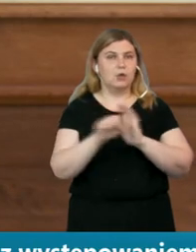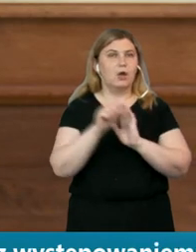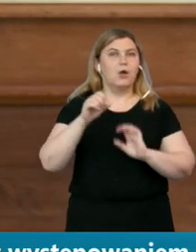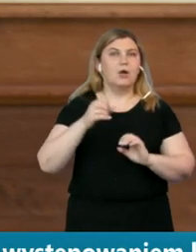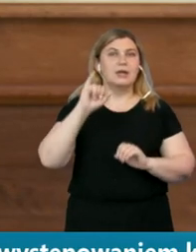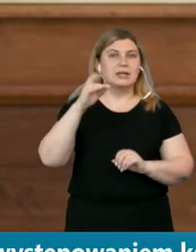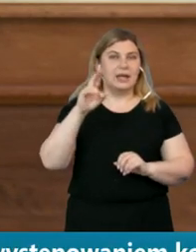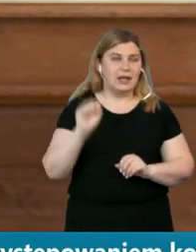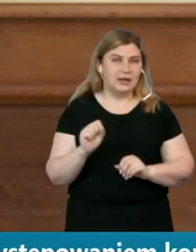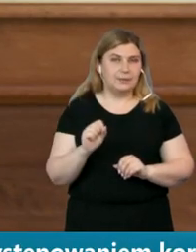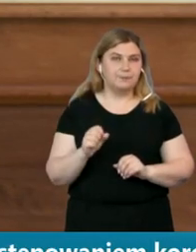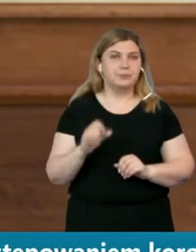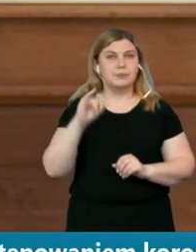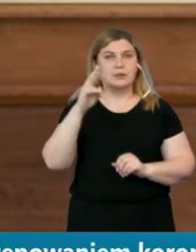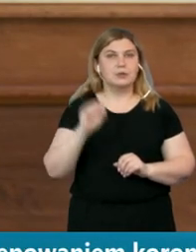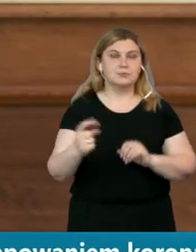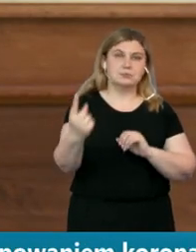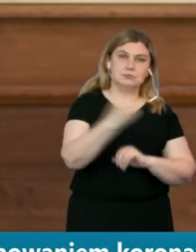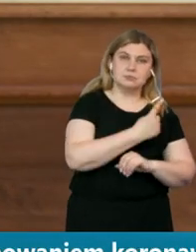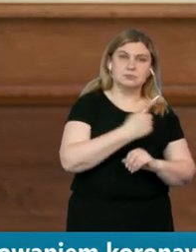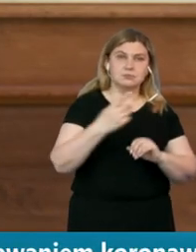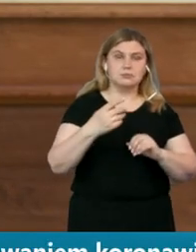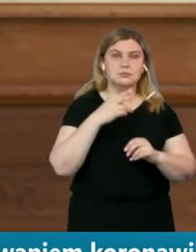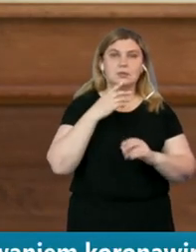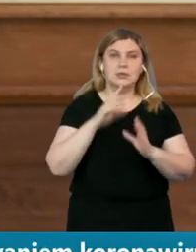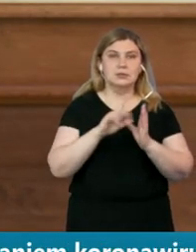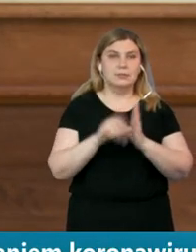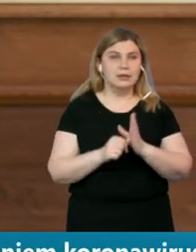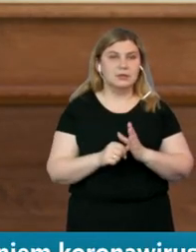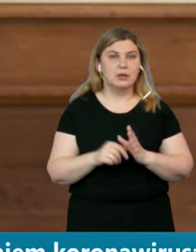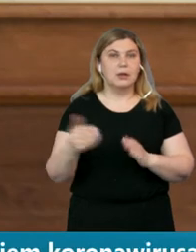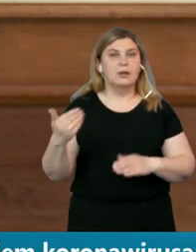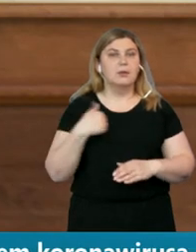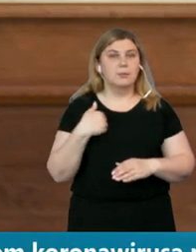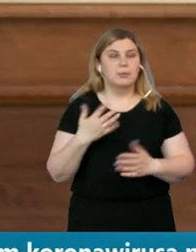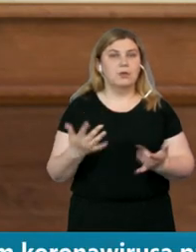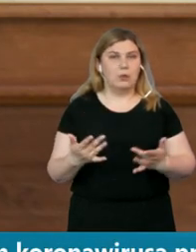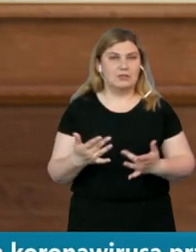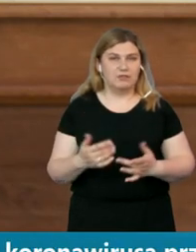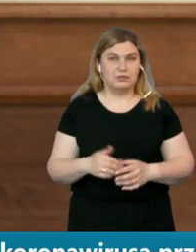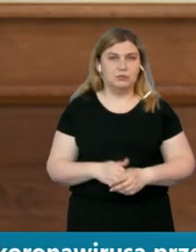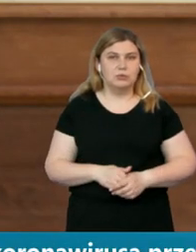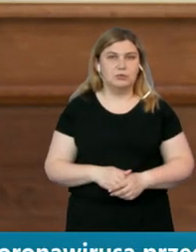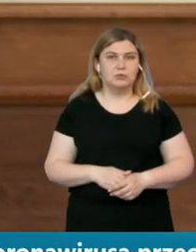także z IKEA w kierunku wyjazdu z miasta, był łatwiejszy.